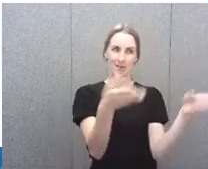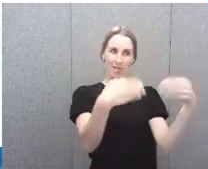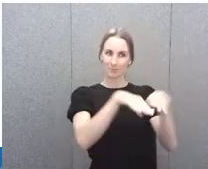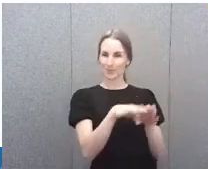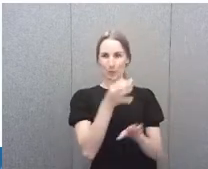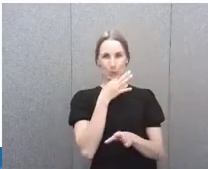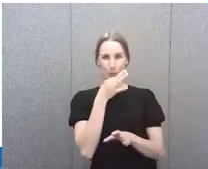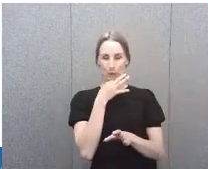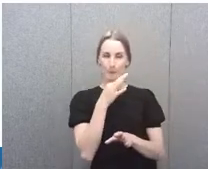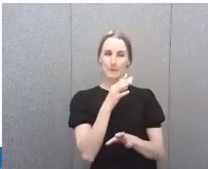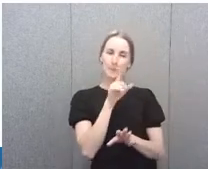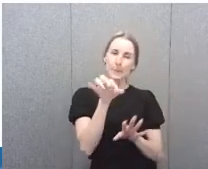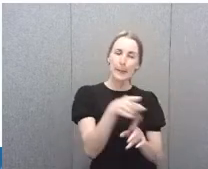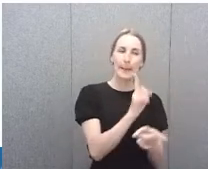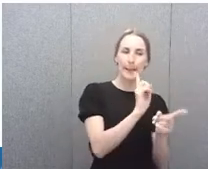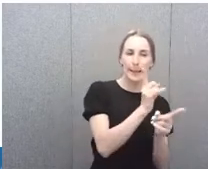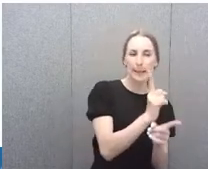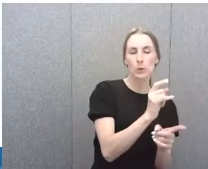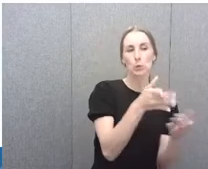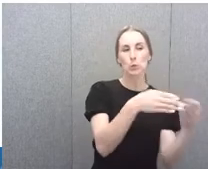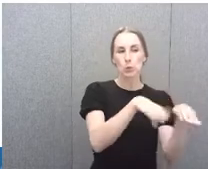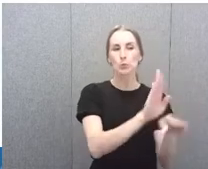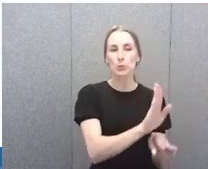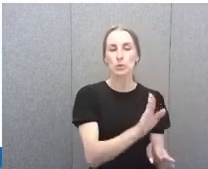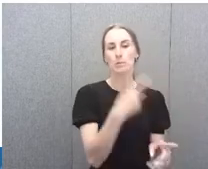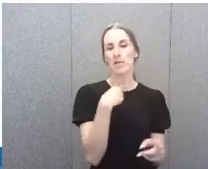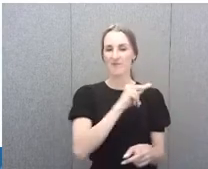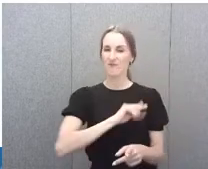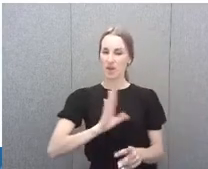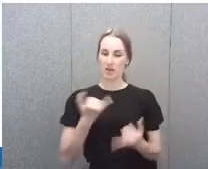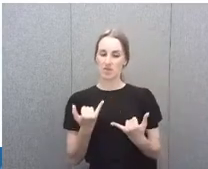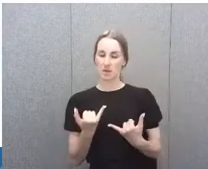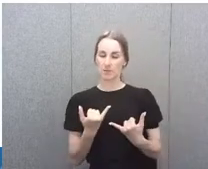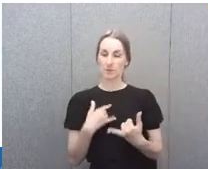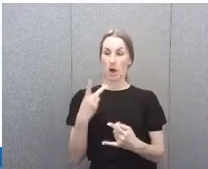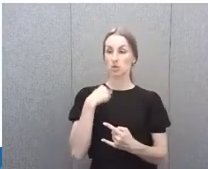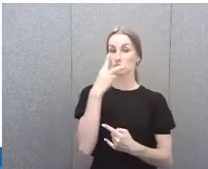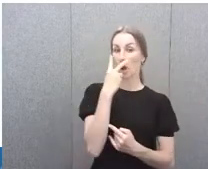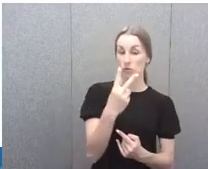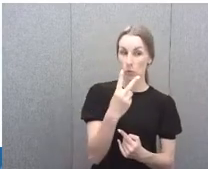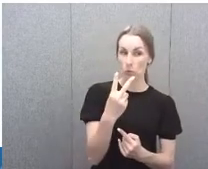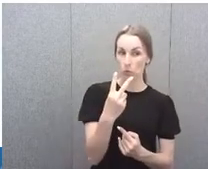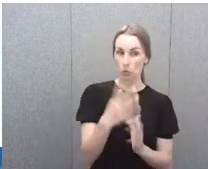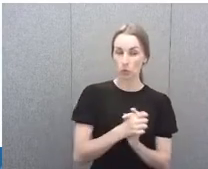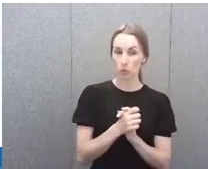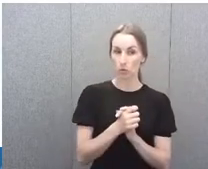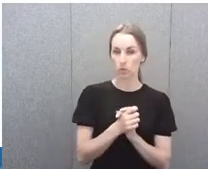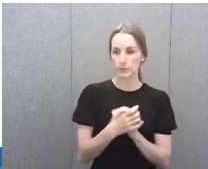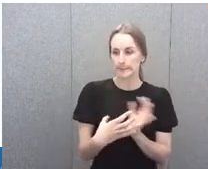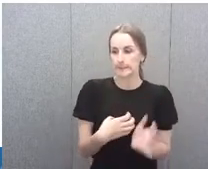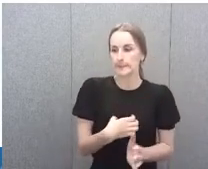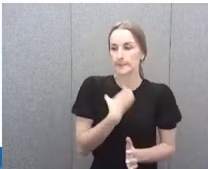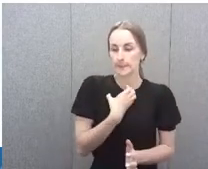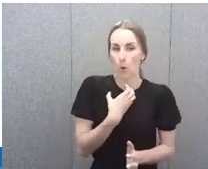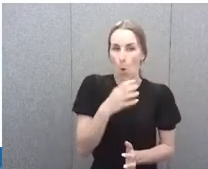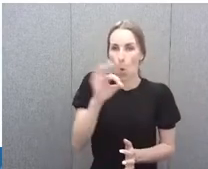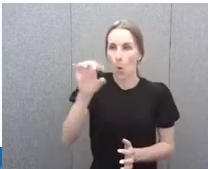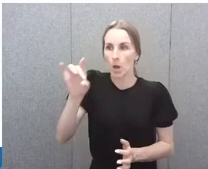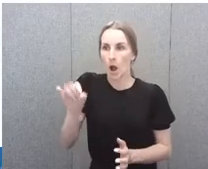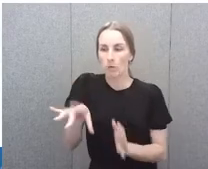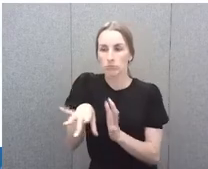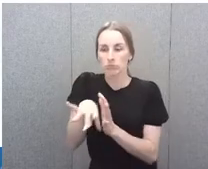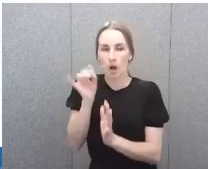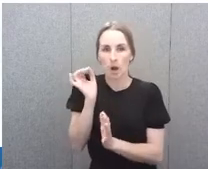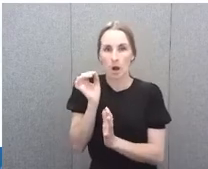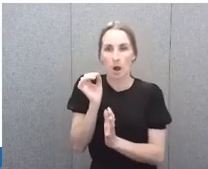еще этот хоспис не закрыт. Да, угрозы все еще поступают, но учреждение так или иначе работает. И что я вижу? Это был огромный ужас